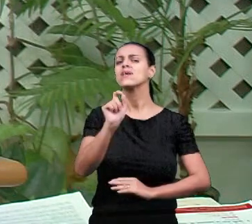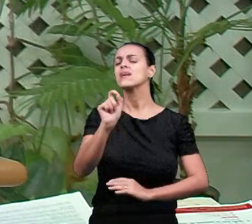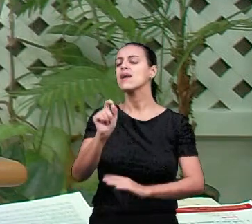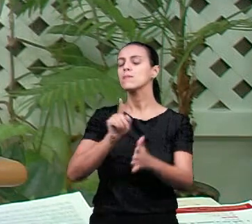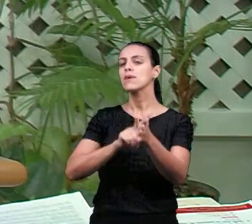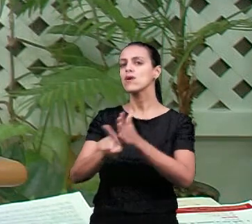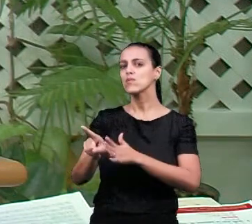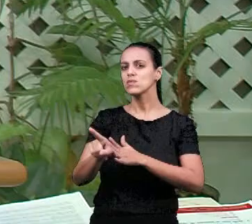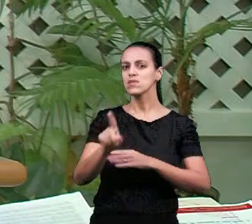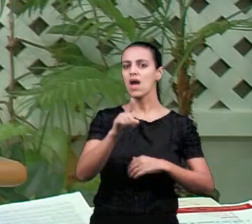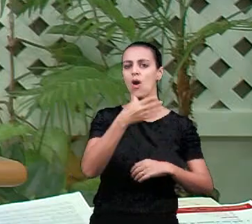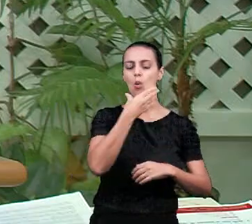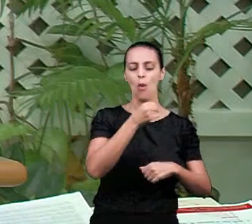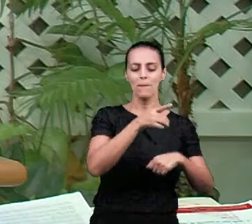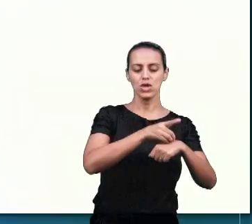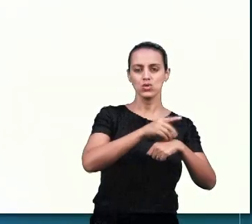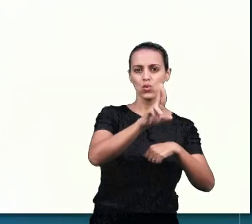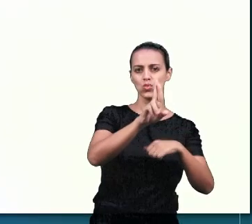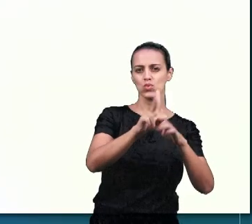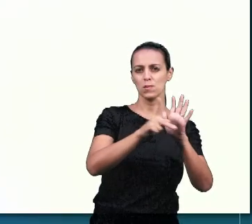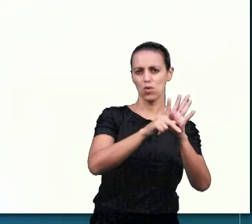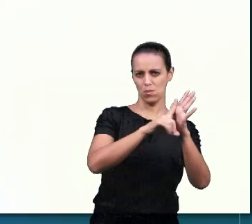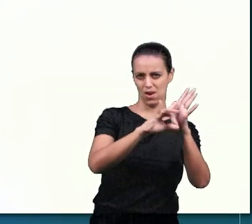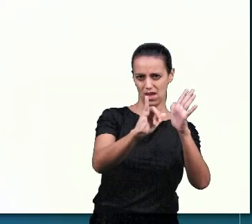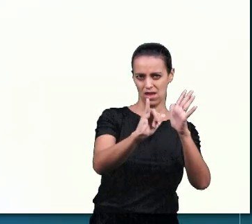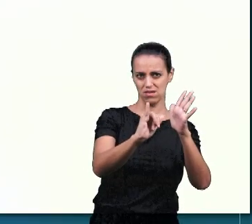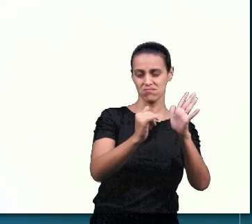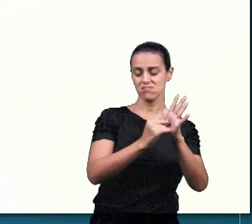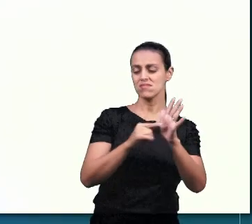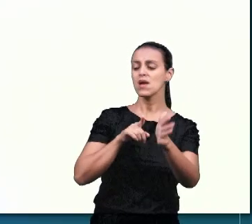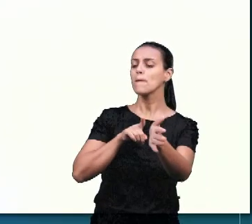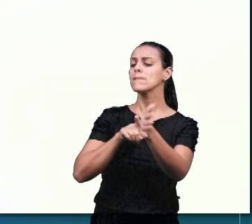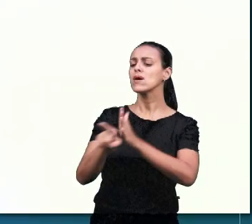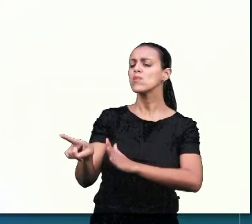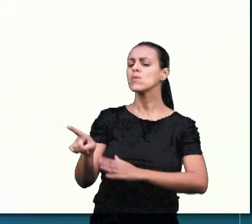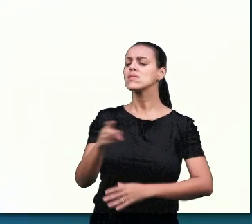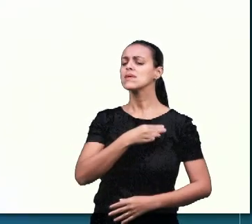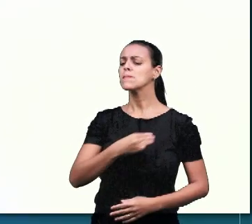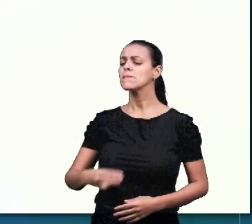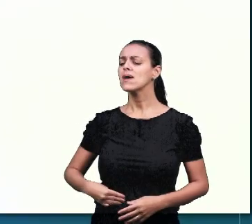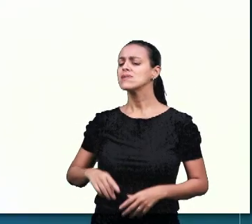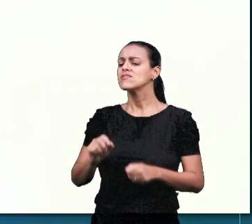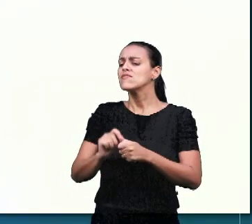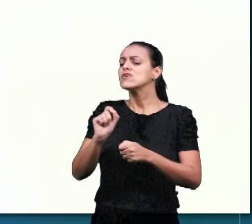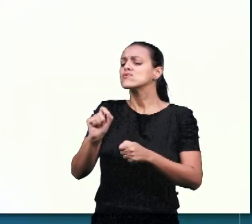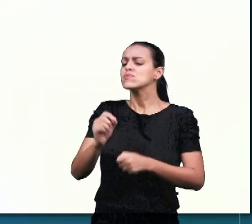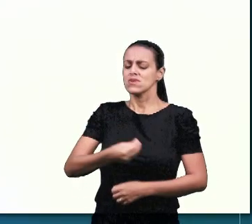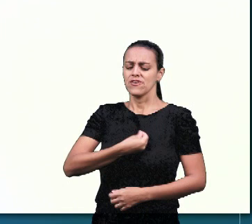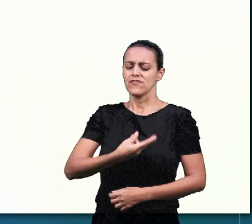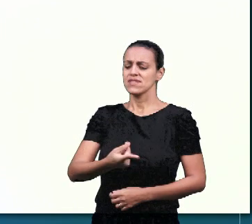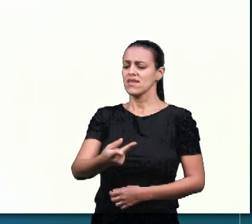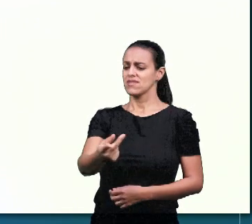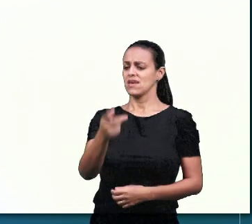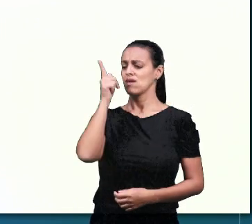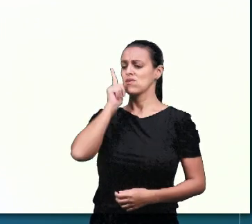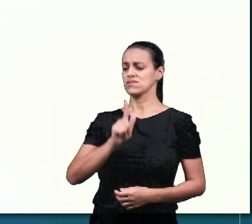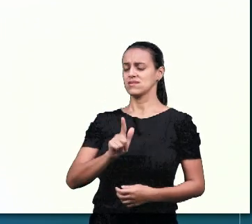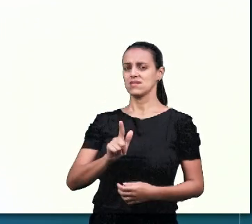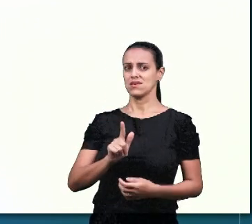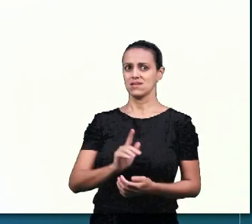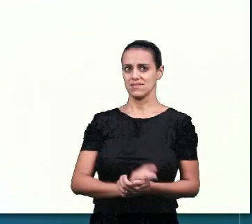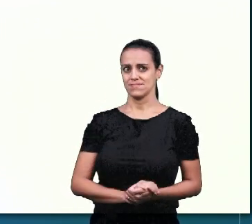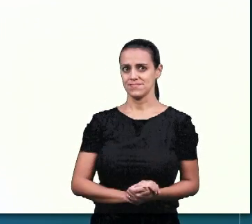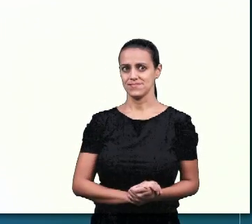Celui qui a posé, c'est le docteur de la loi. Tout le monde sait. Et quelle a été la question? Maître, que ferais-je pour hériter la vie éternelle? Le